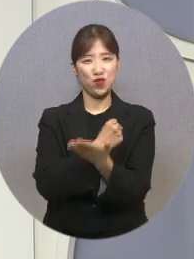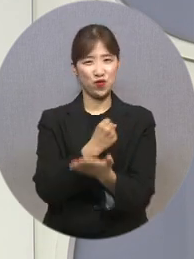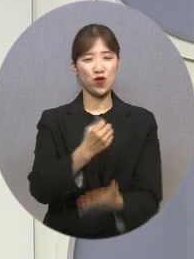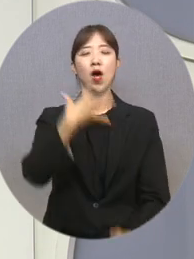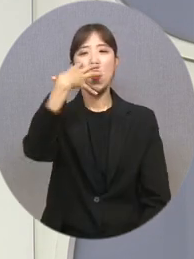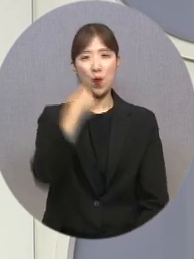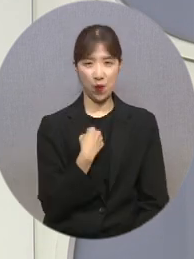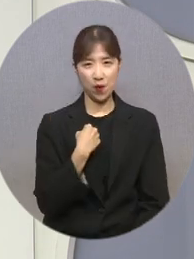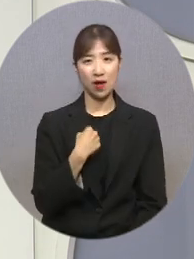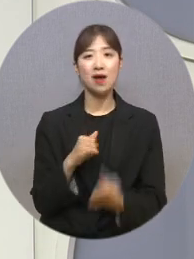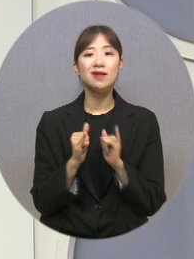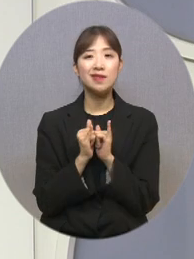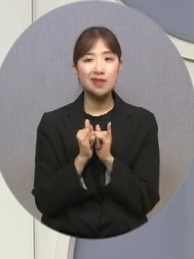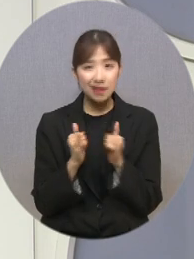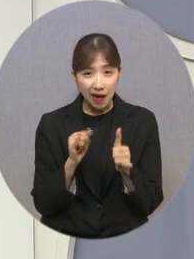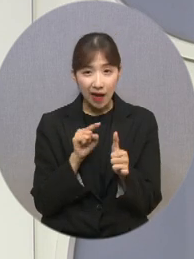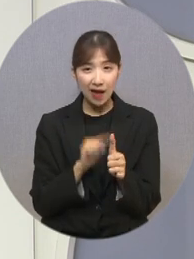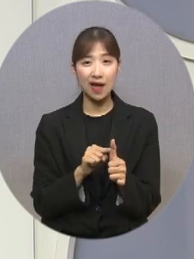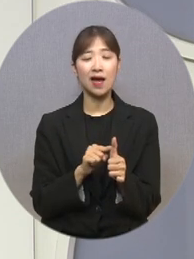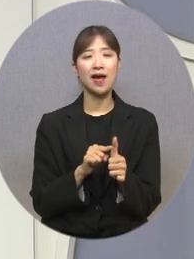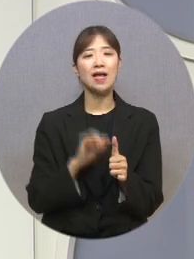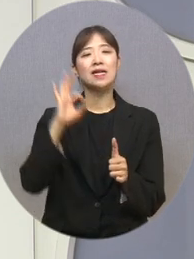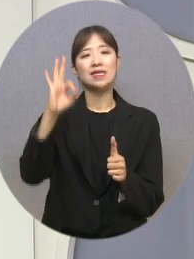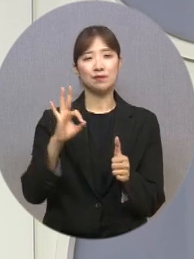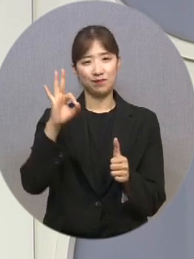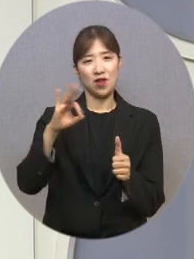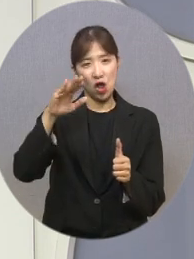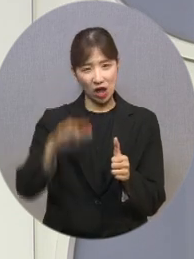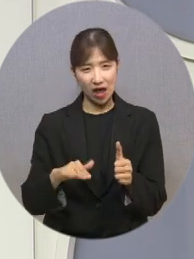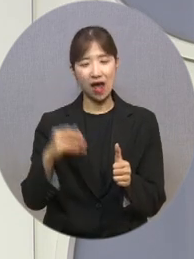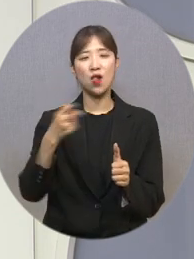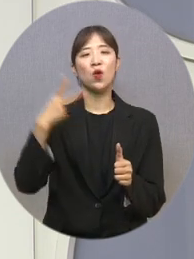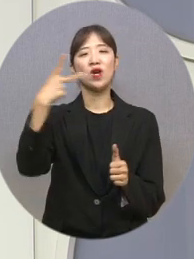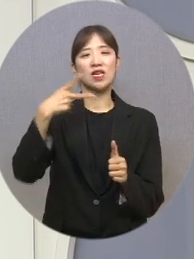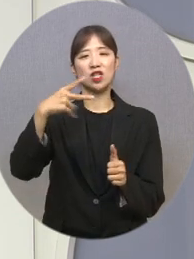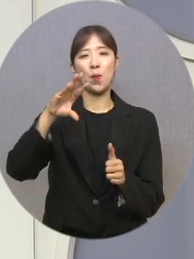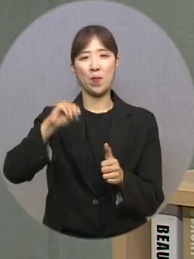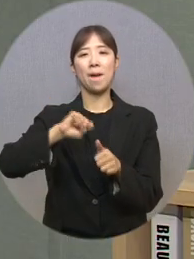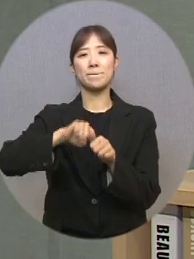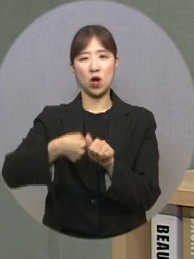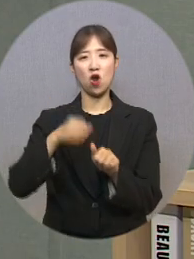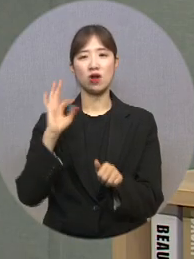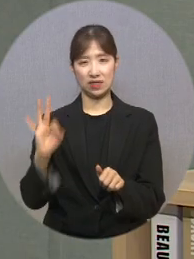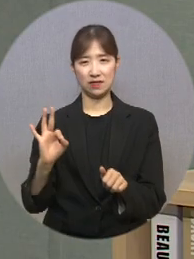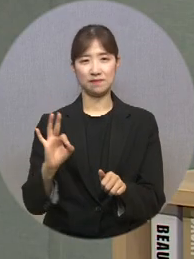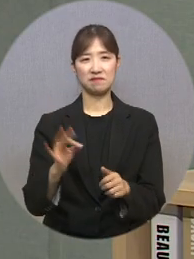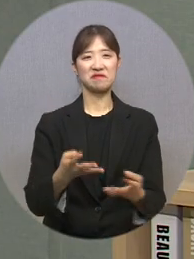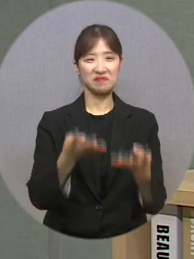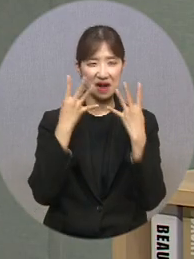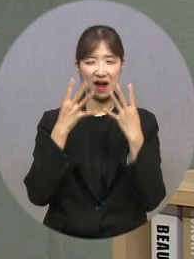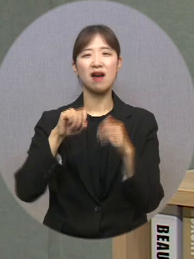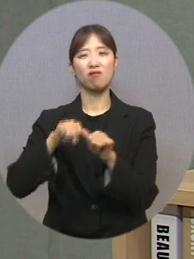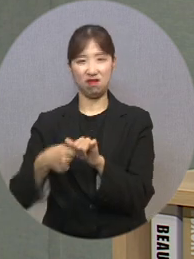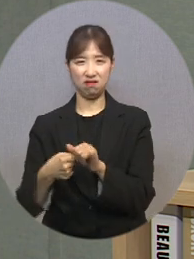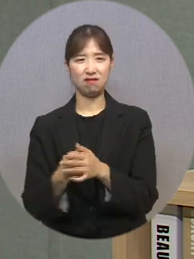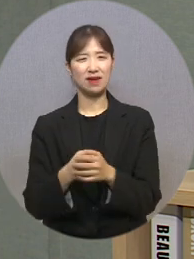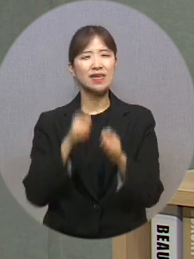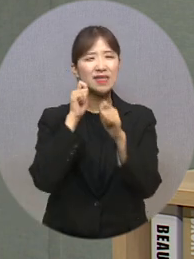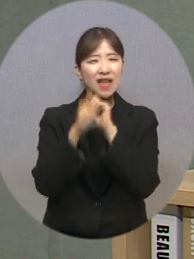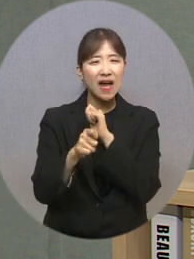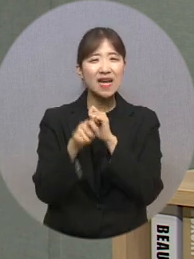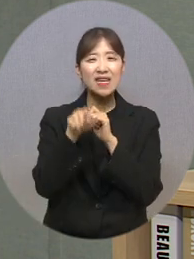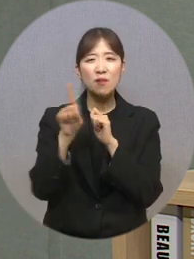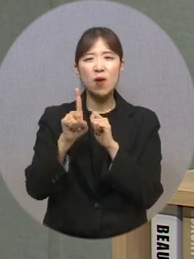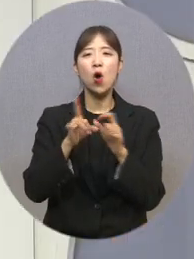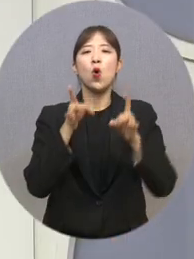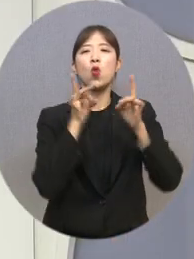이익을 취득한 자는 10년 이하 징역 또는 2천만 원 이하 벌금에 처한다 이렇게 돼 있습니다. 그러니까 기본적인 구조가 사기범이 속이는 행위가